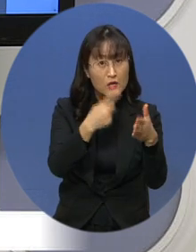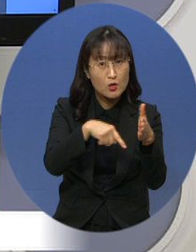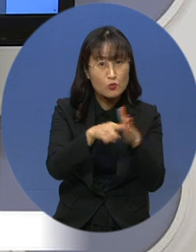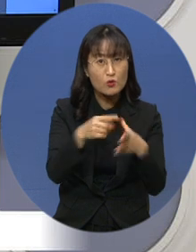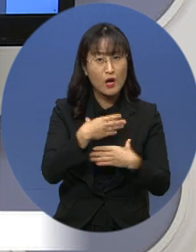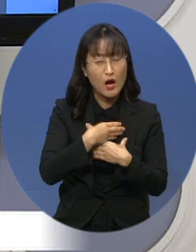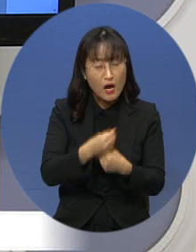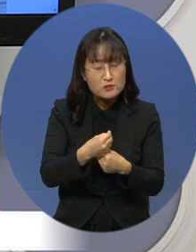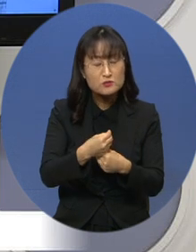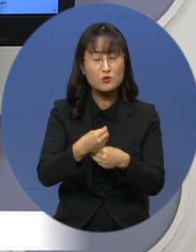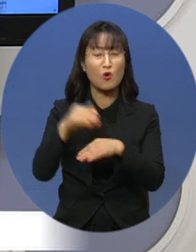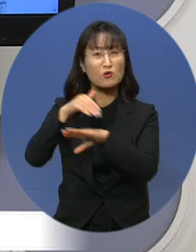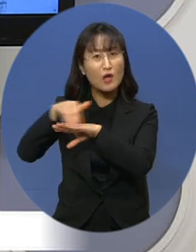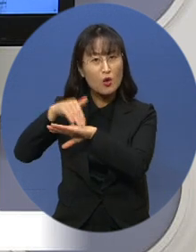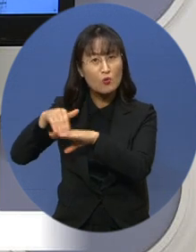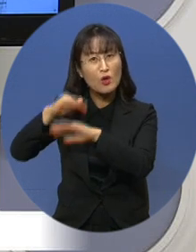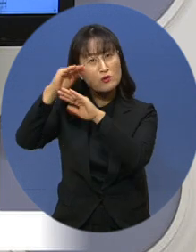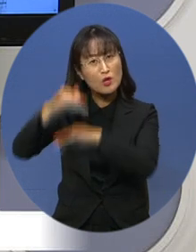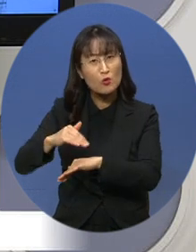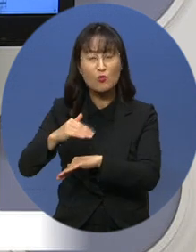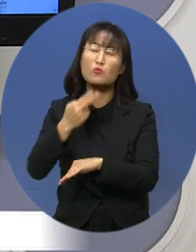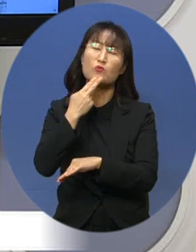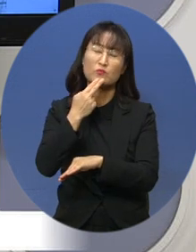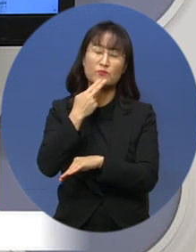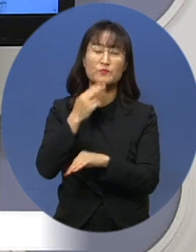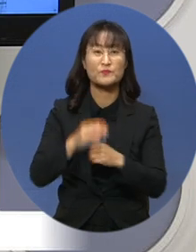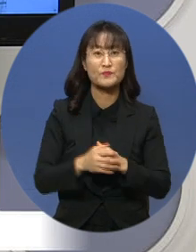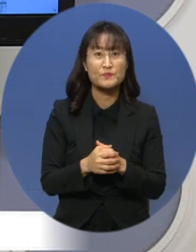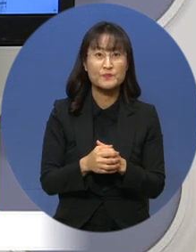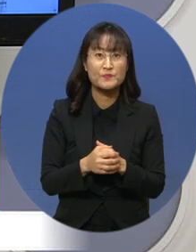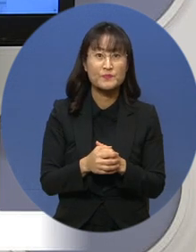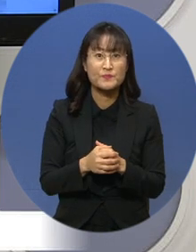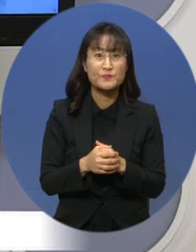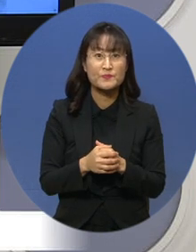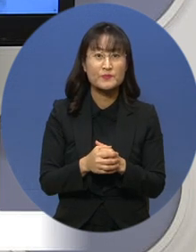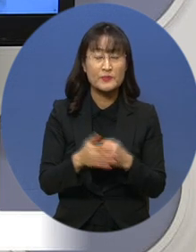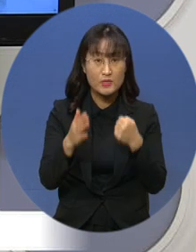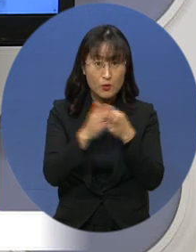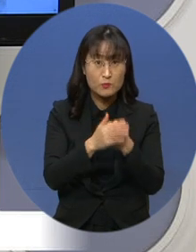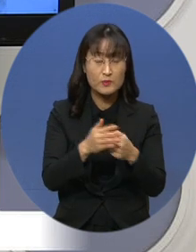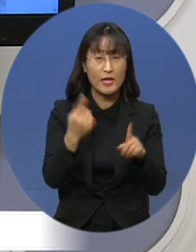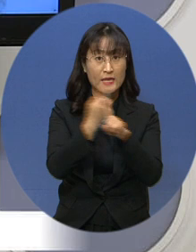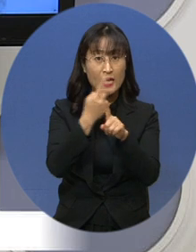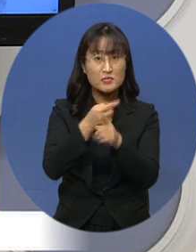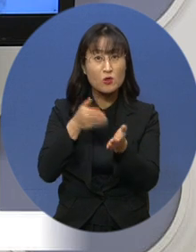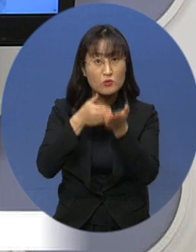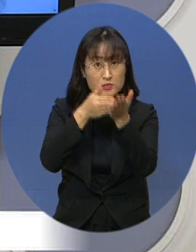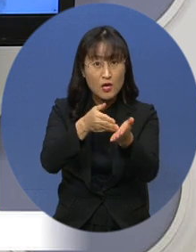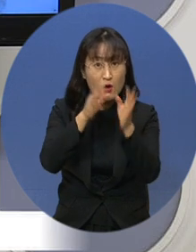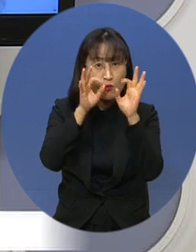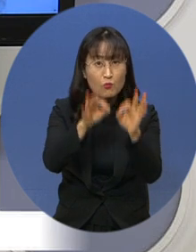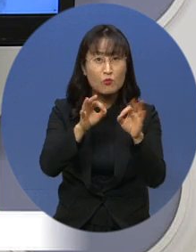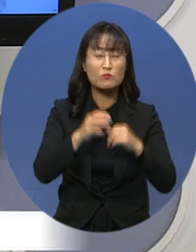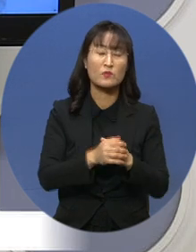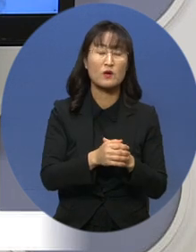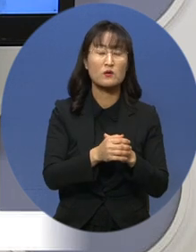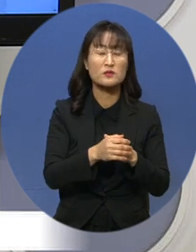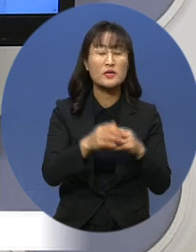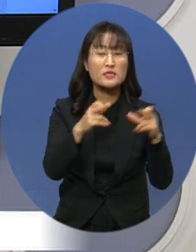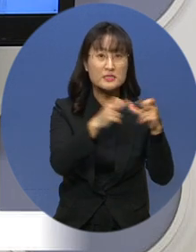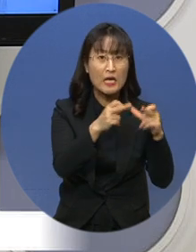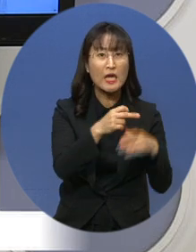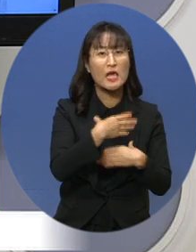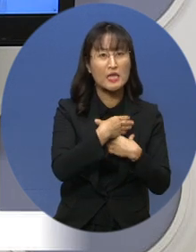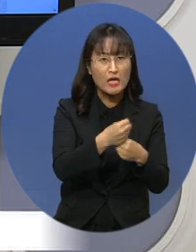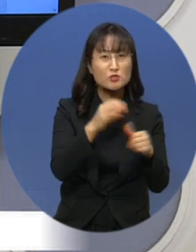대책 내용은 명시돼 있지 않다는 설명입니다 이에 개정안에서는 장애인 정책 종합계획 에 장애인의